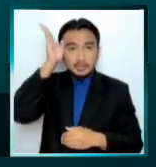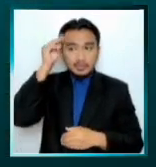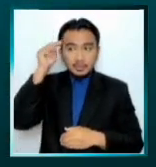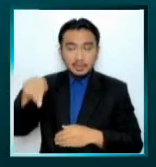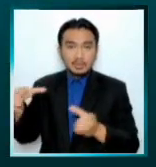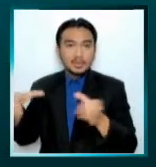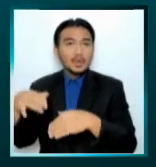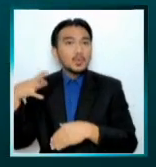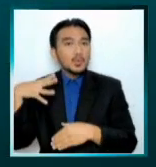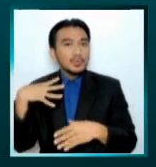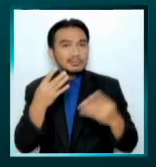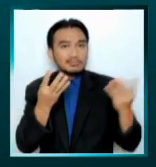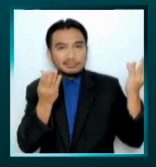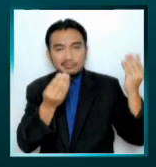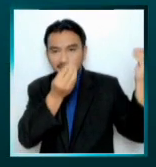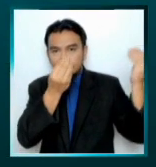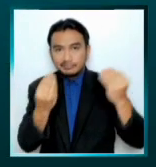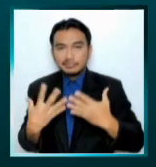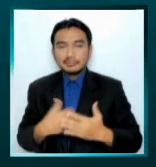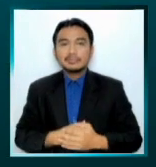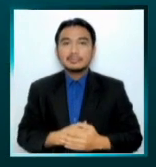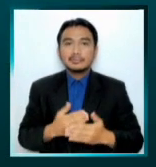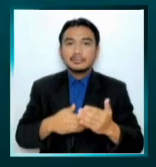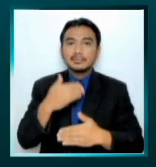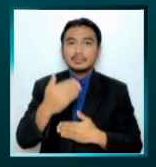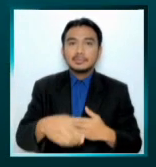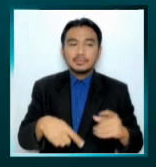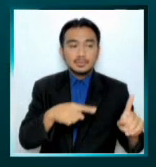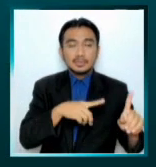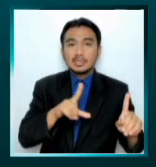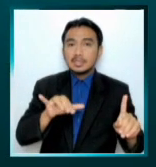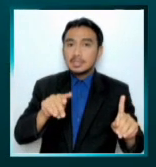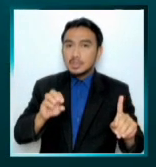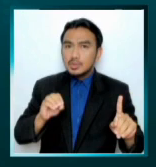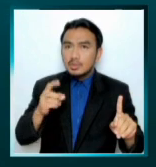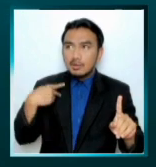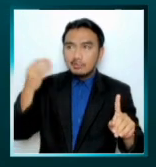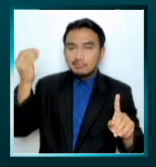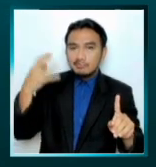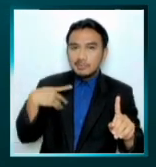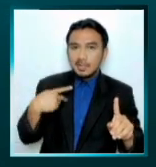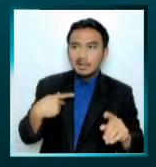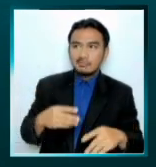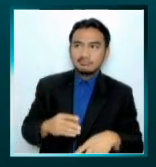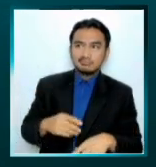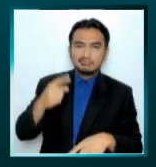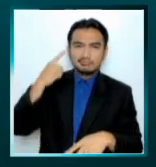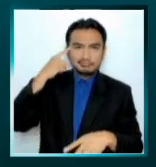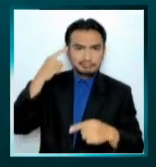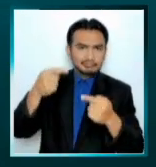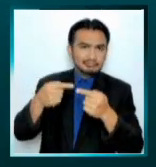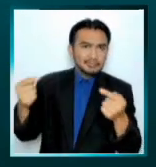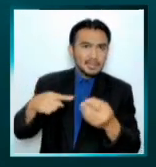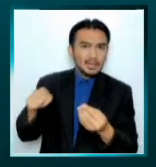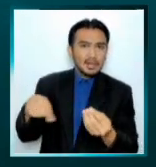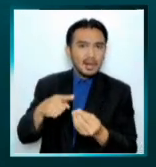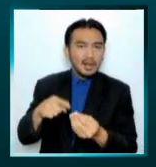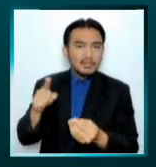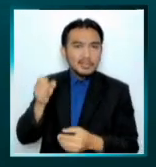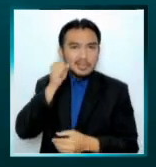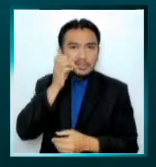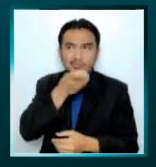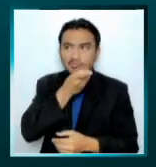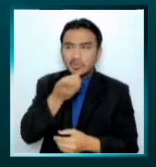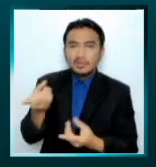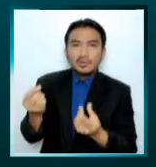Sa isang pahayag, tinutulan ni Atienza ang mungkahi ni Davao City Mayor Sara Duterte para sa mandatory military